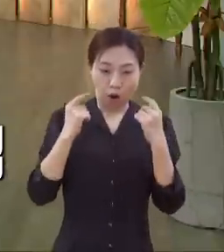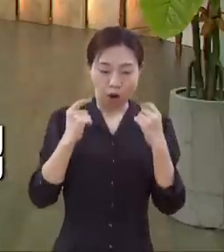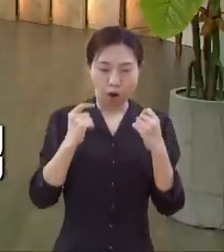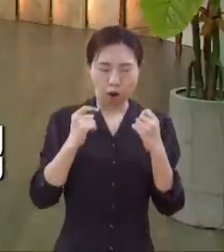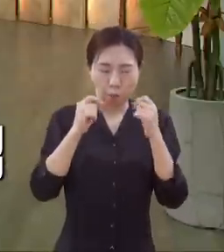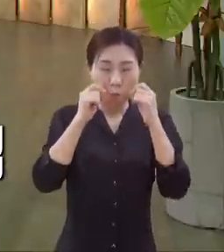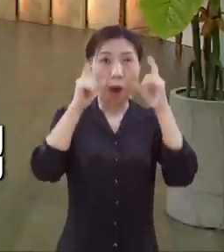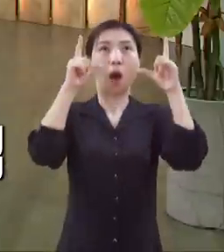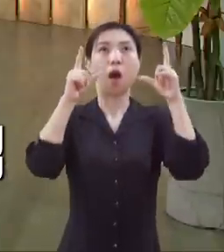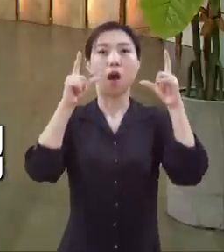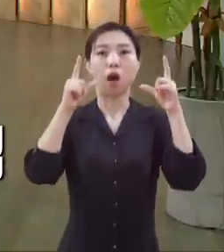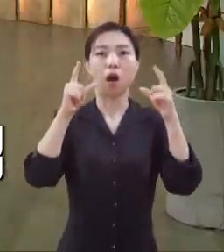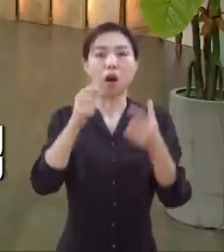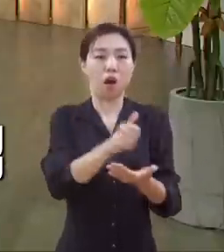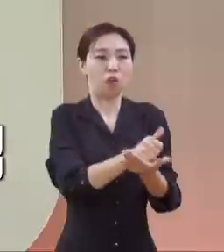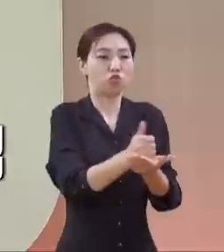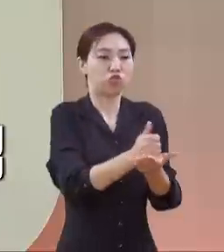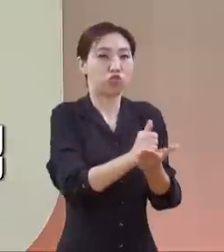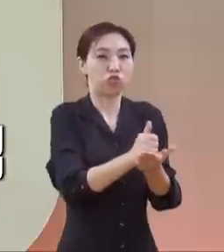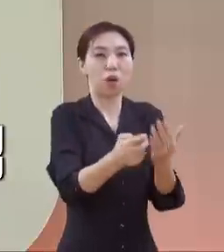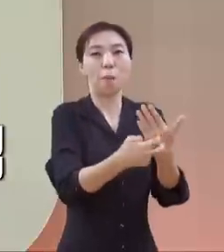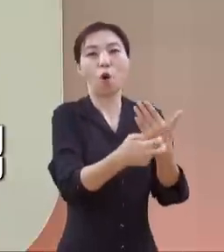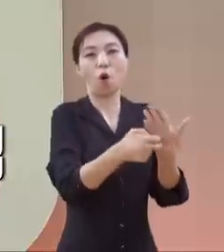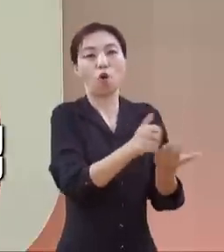병원 중환자실이었던 거예요